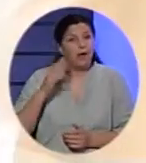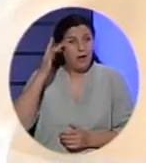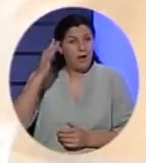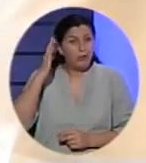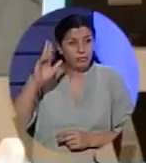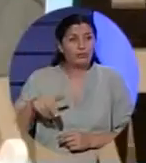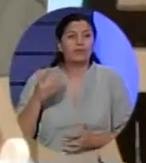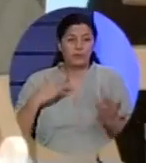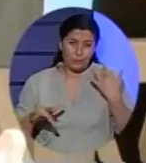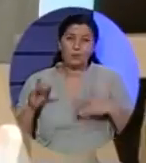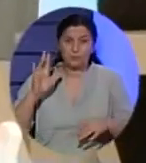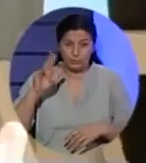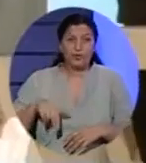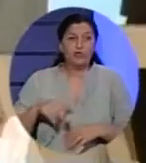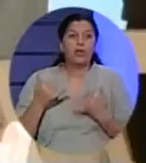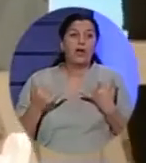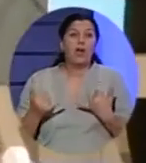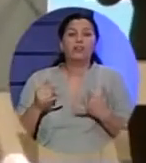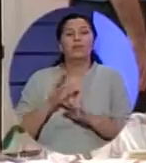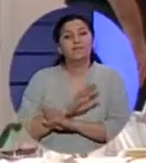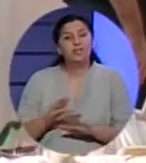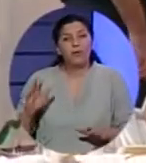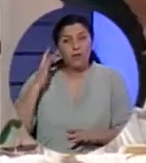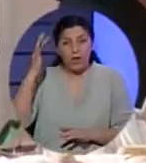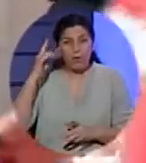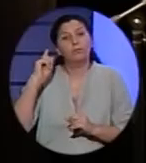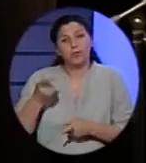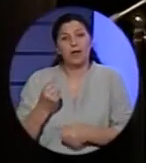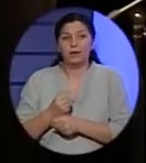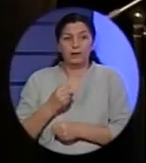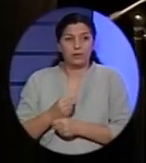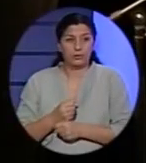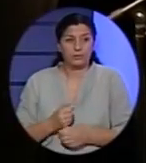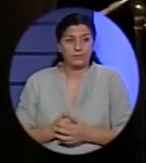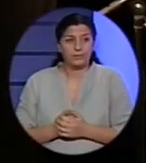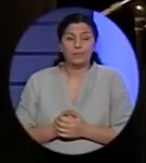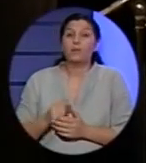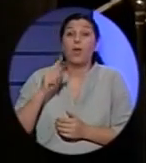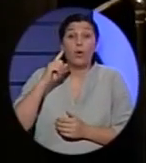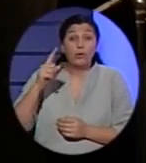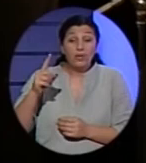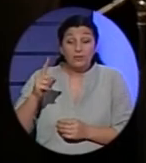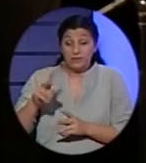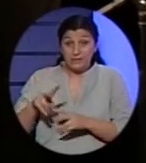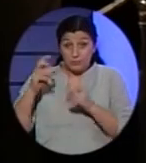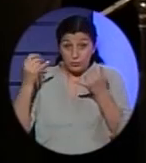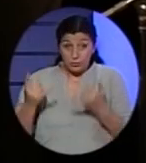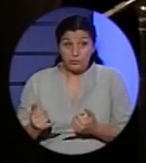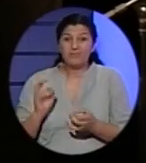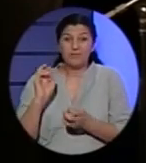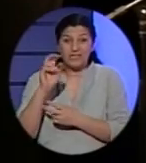גם תירוצים. עכשיו רק צריך להפסיק לחלום ולהתחיל לעשות. אני חושב ההזדמנות בין האחרונות לעלות על